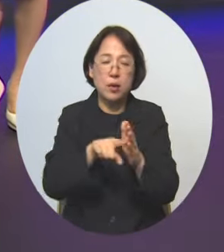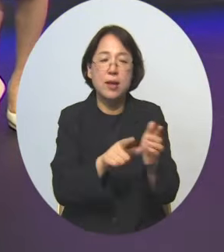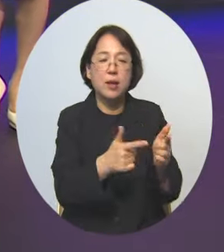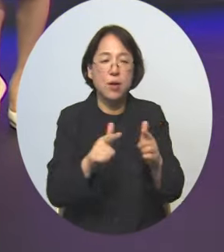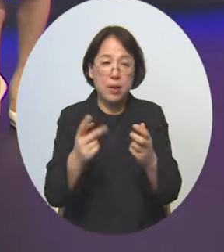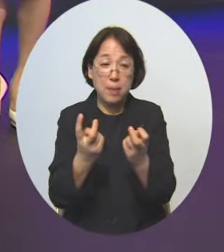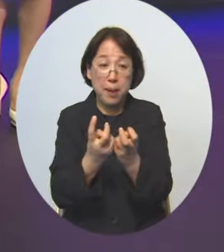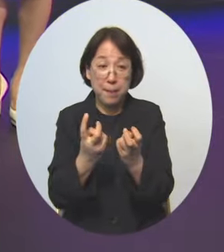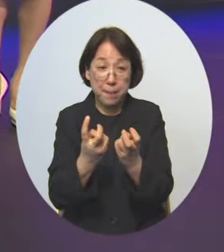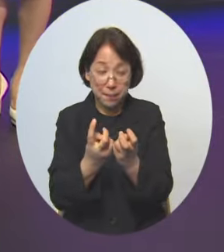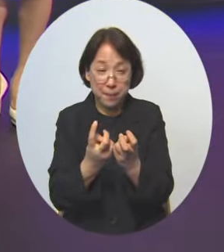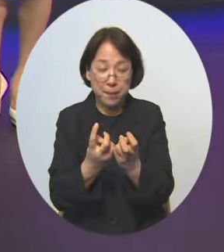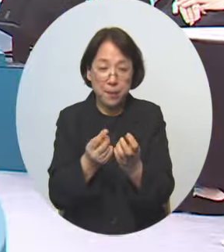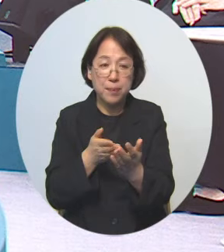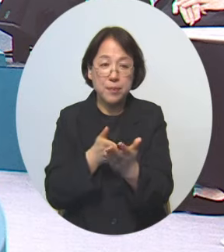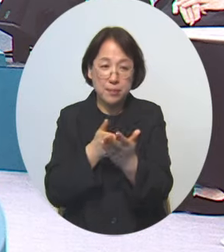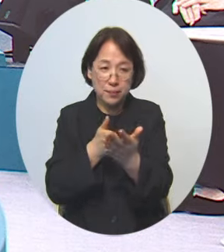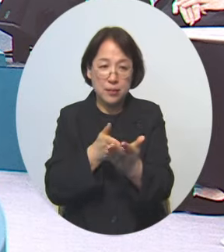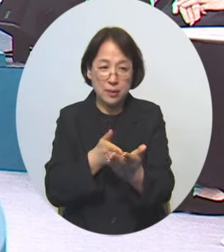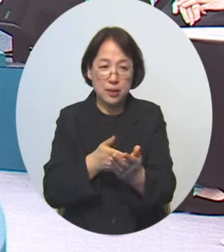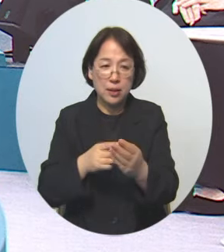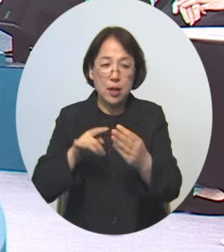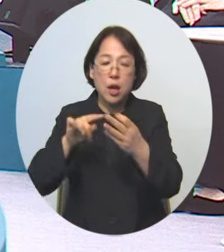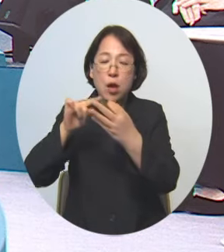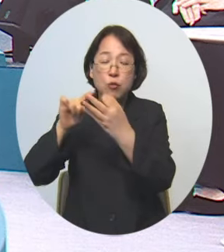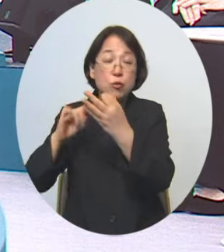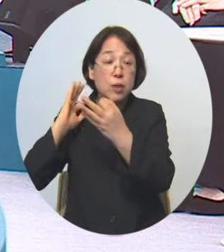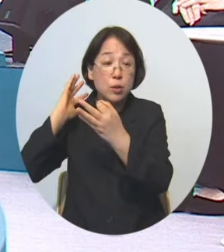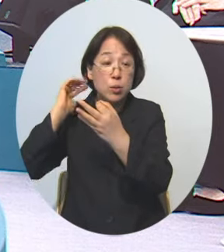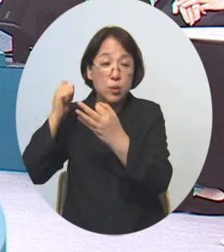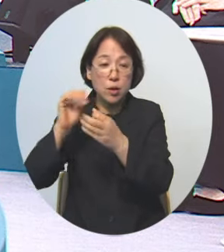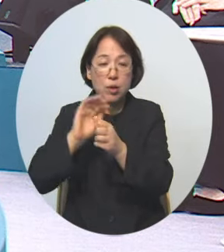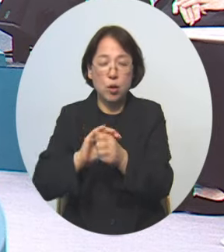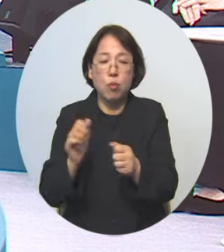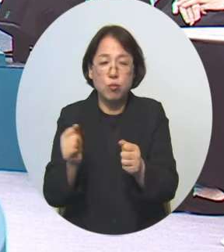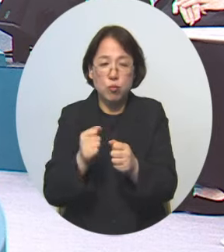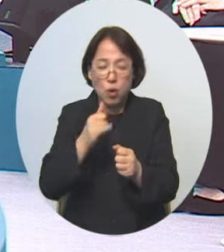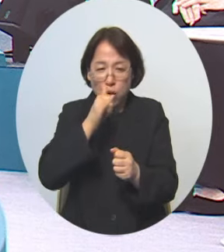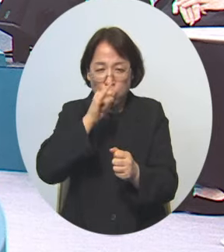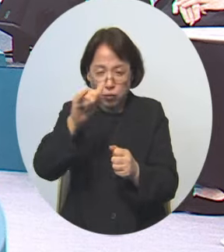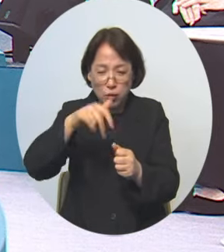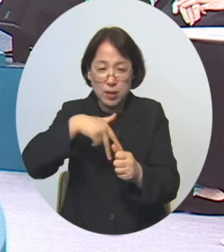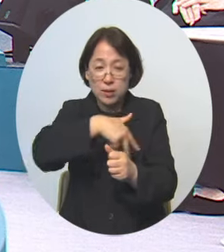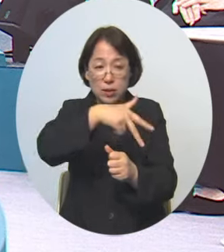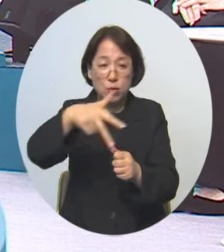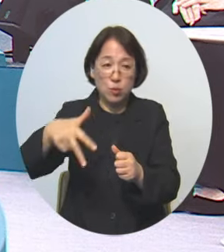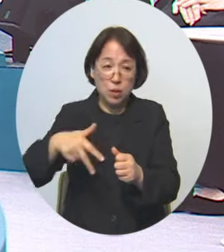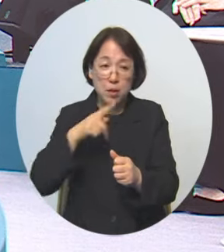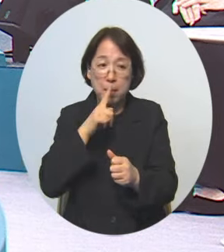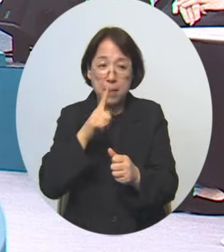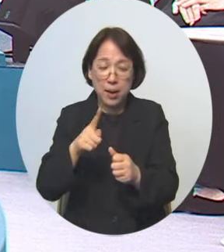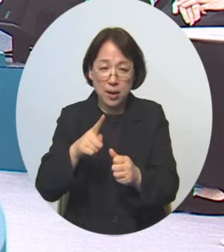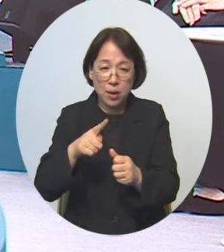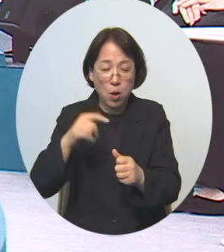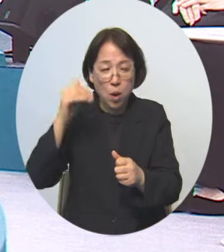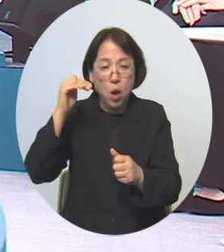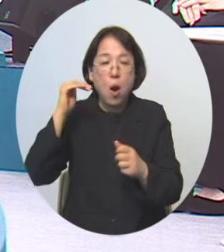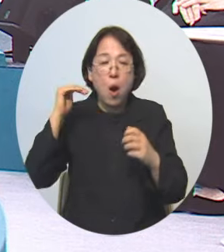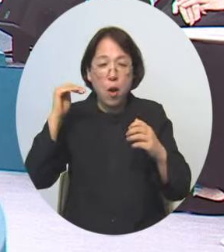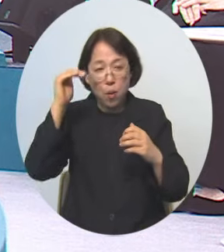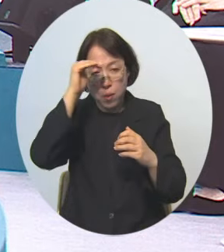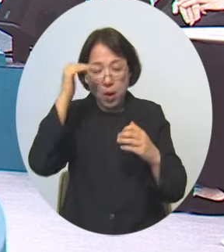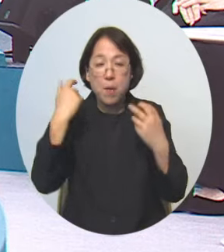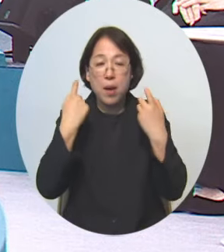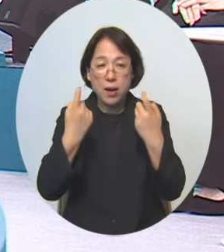방안들이 나왔다고요. 네, 그렇습니다. 윤석열 대통령은 이 경북의 우수한 자연 환경을 언급하며 관광 인프라 조성